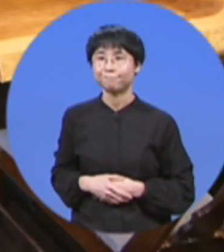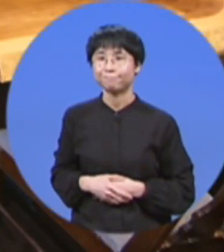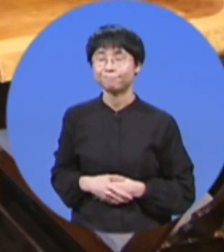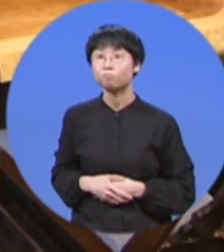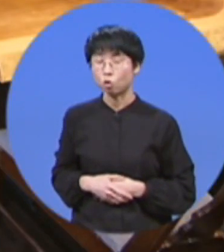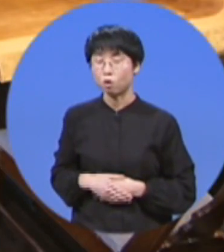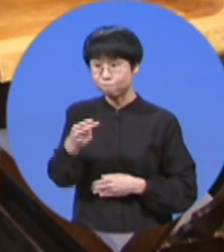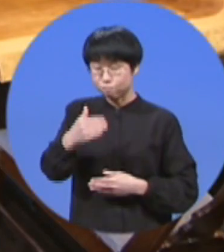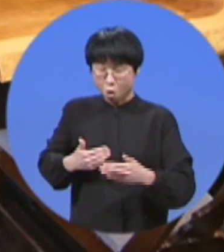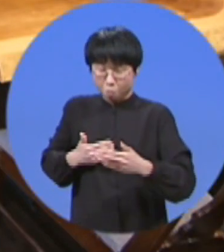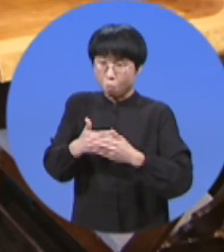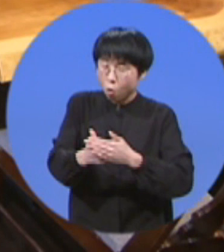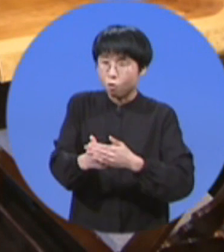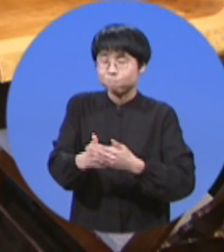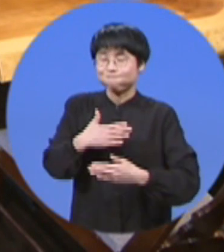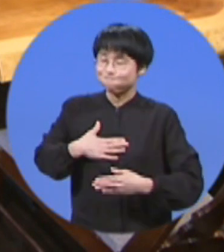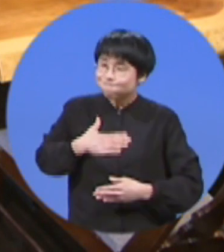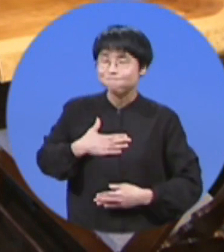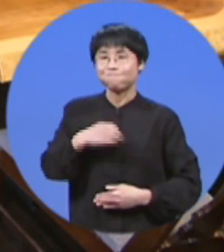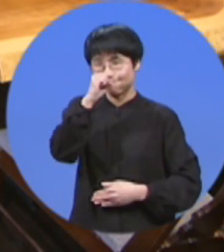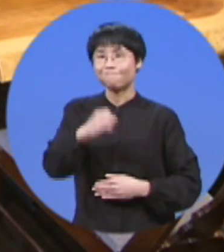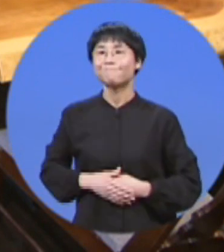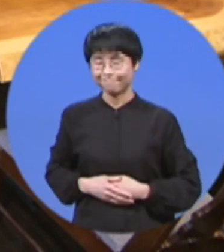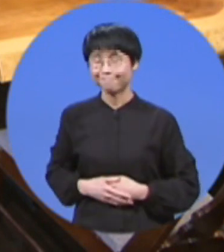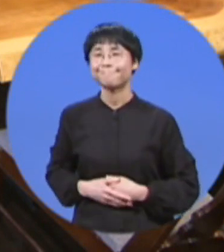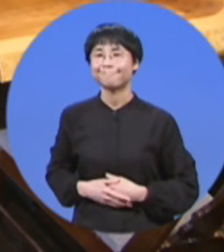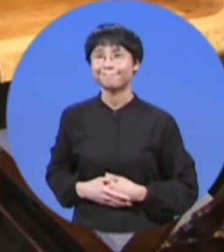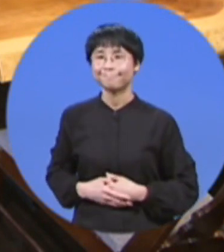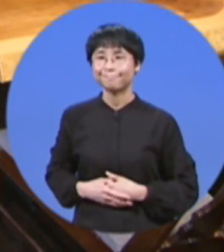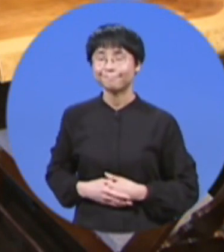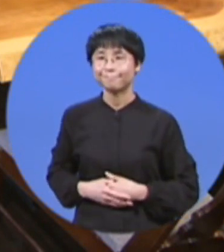いやこれはボリューム満点で大満足ですね。